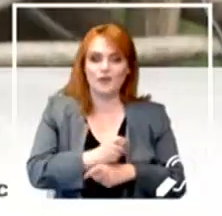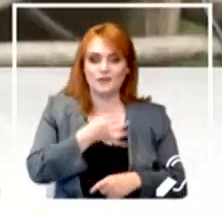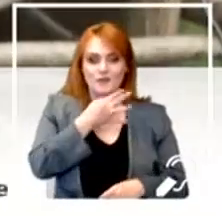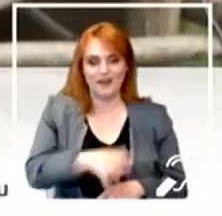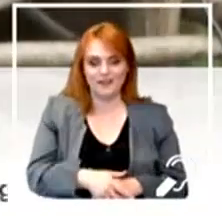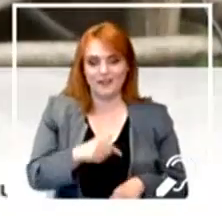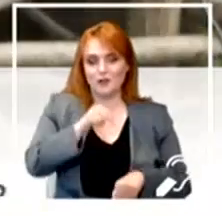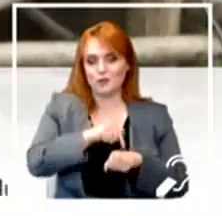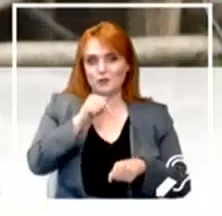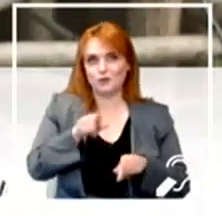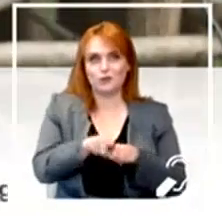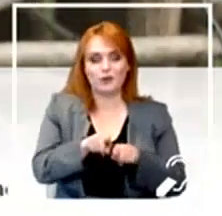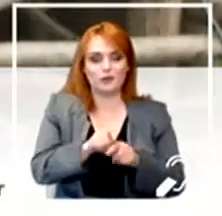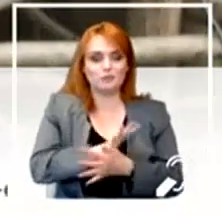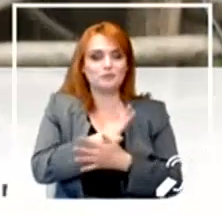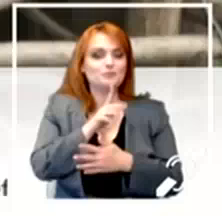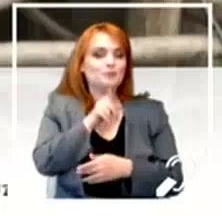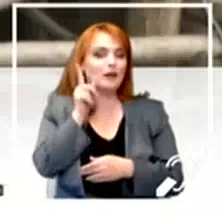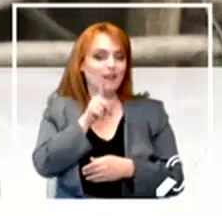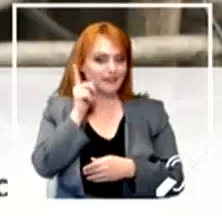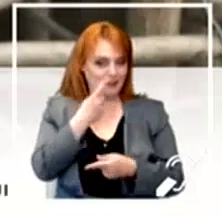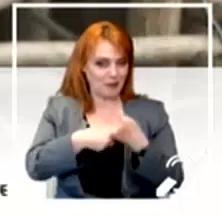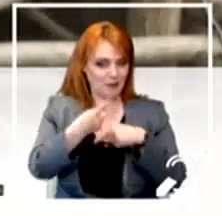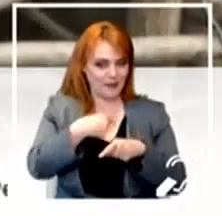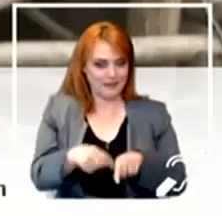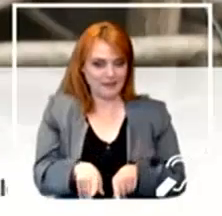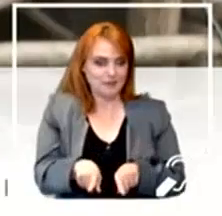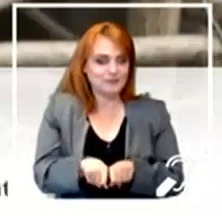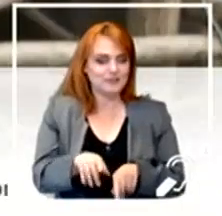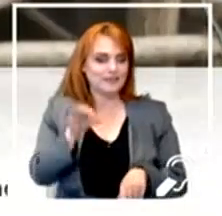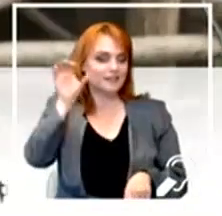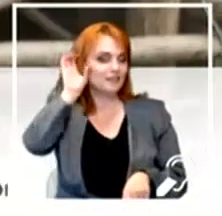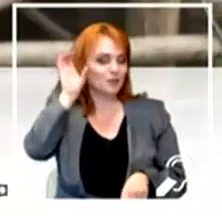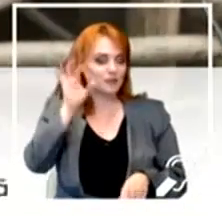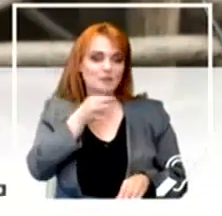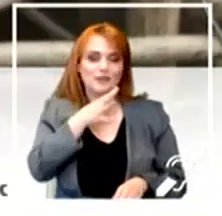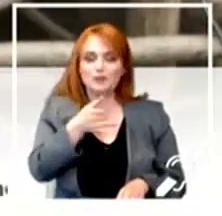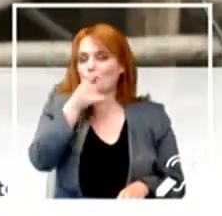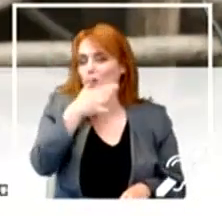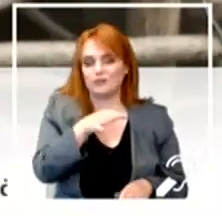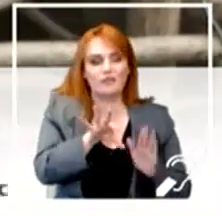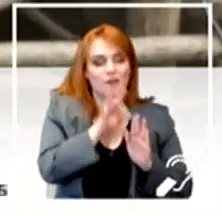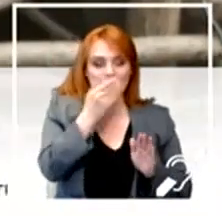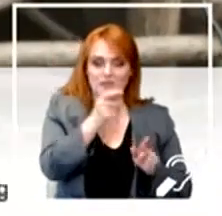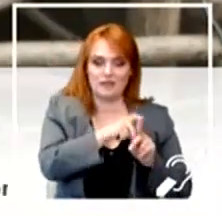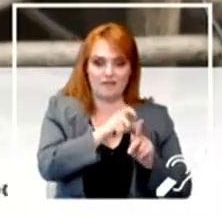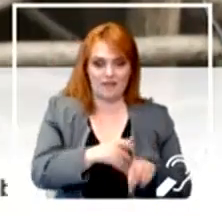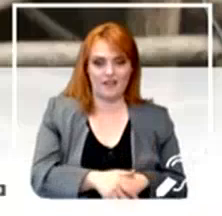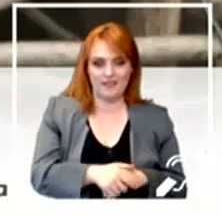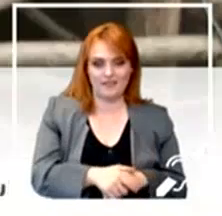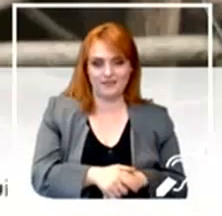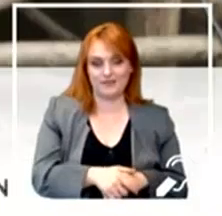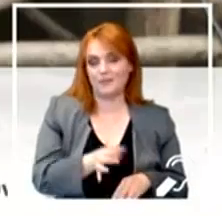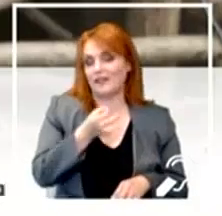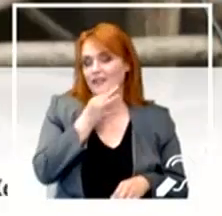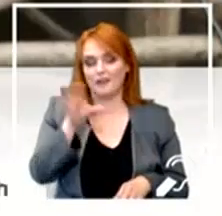întineresc. Când privesc, văd lumea, ascult. Nu pot să mă exprim așa cuvinte mai